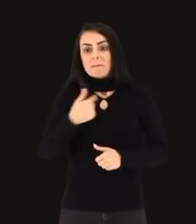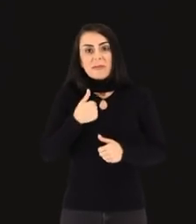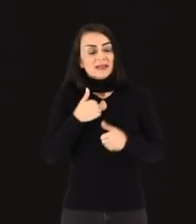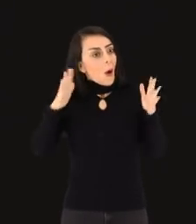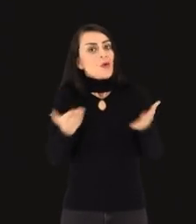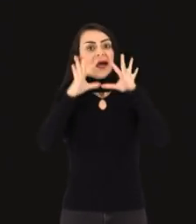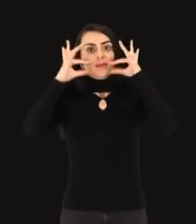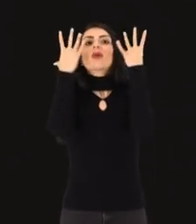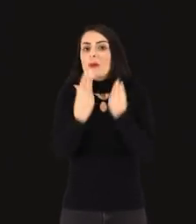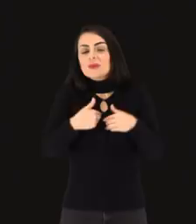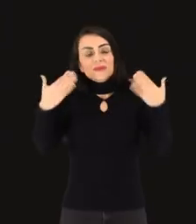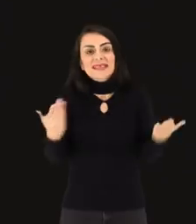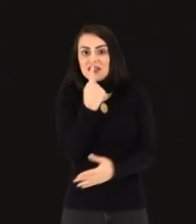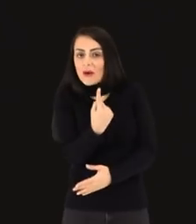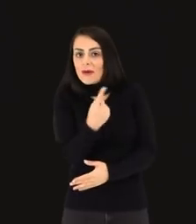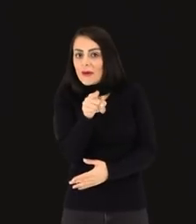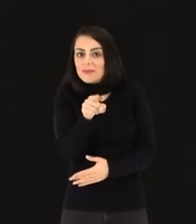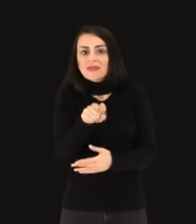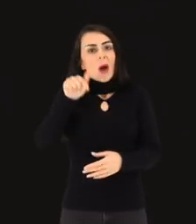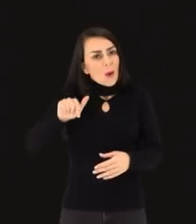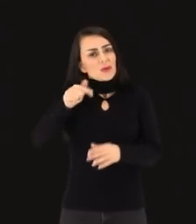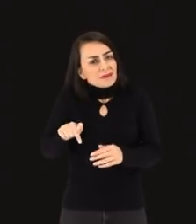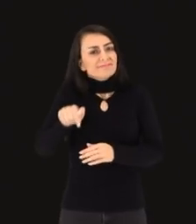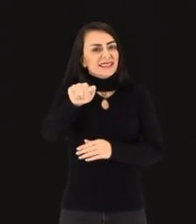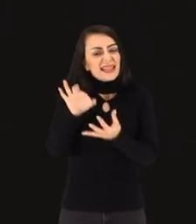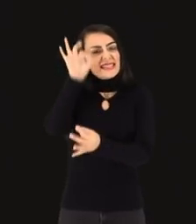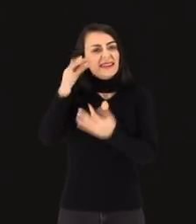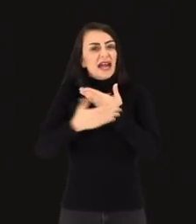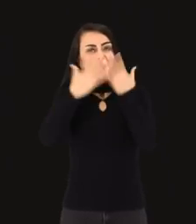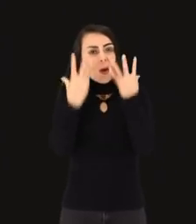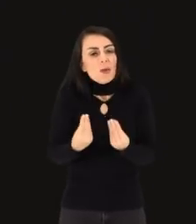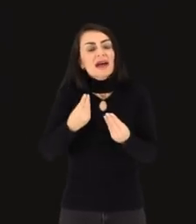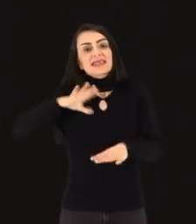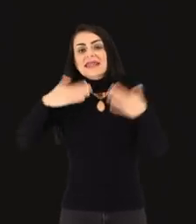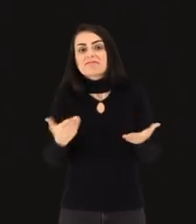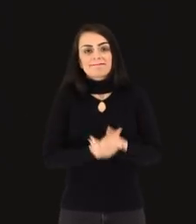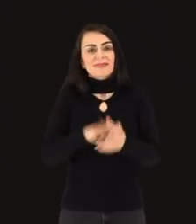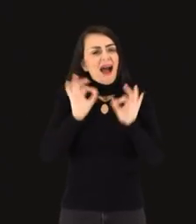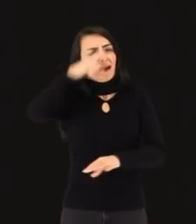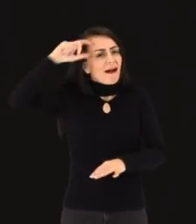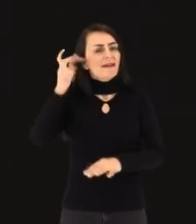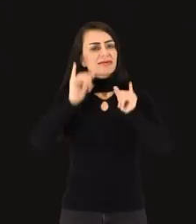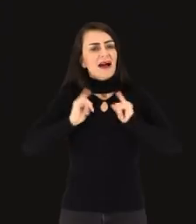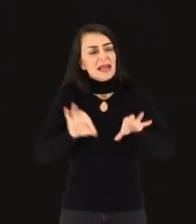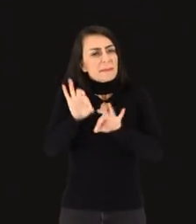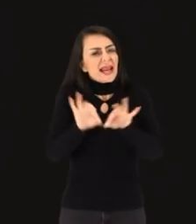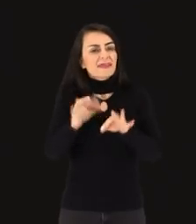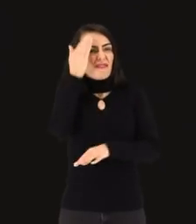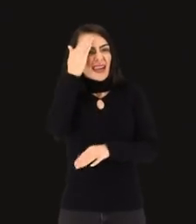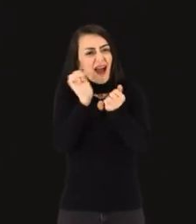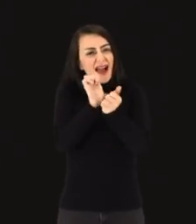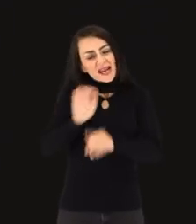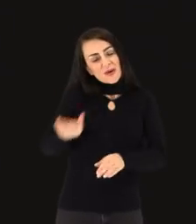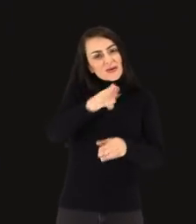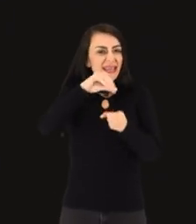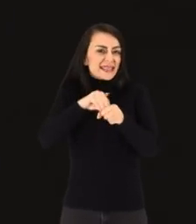1980 yılında tanıştığı 3 üniversite öğrencisiyle başlıyor hikayesi. Giyecek almaya gücü yetmeyen bu 3 öğrencinin